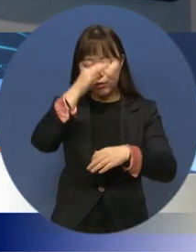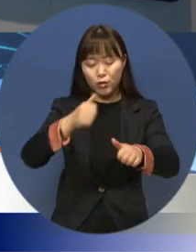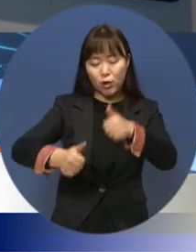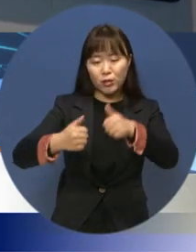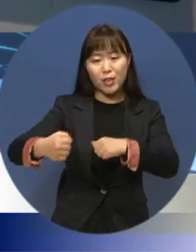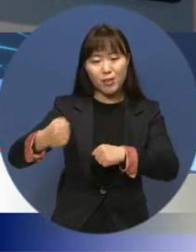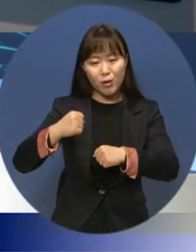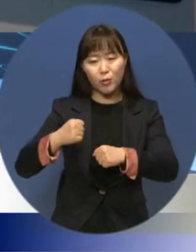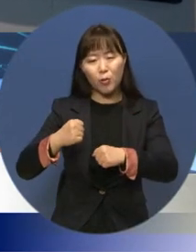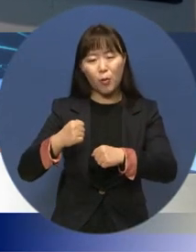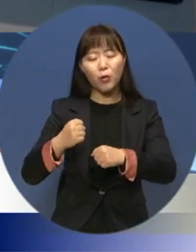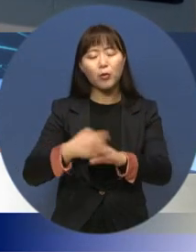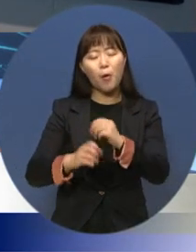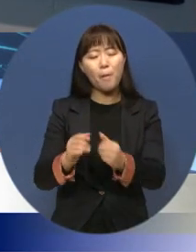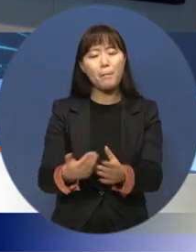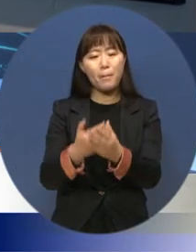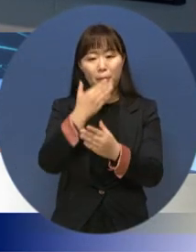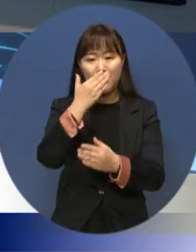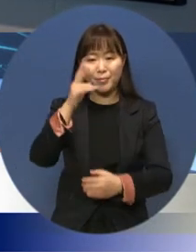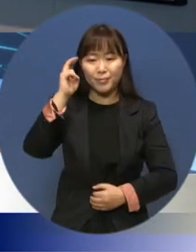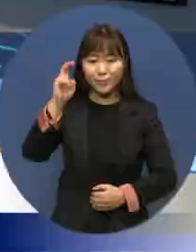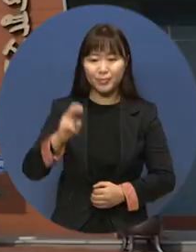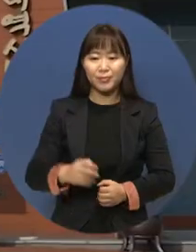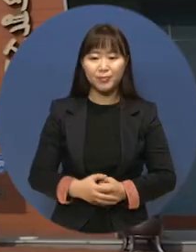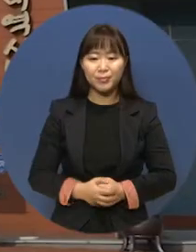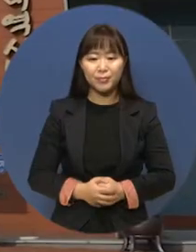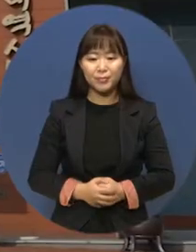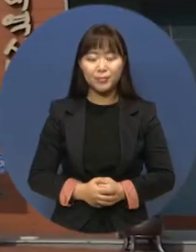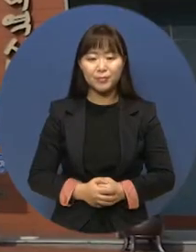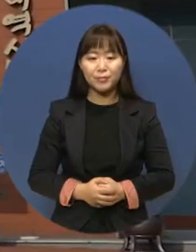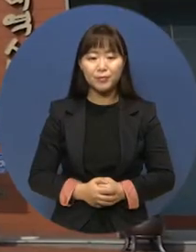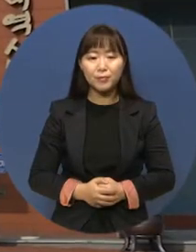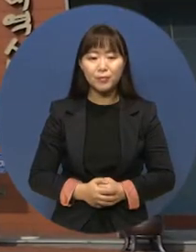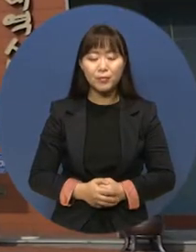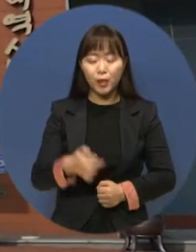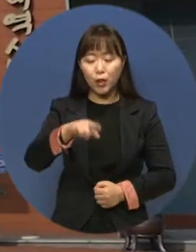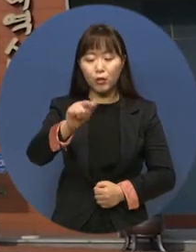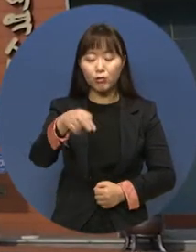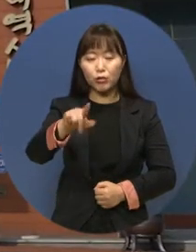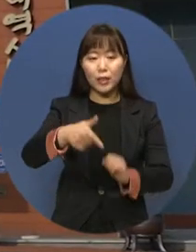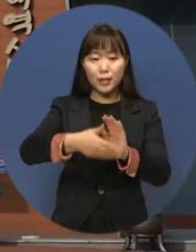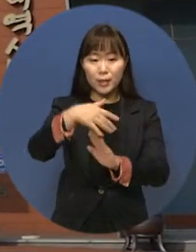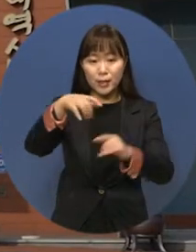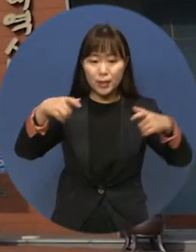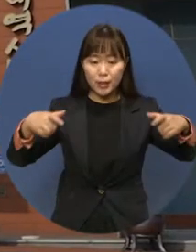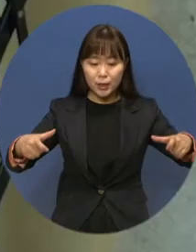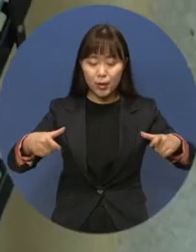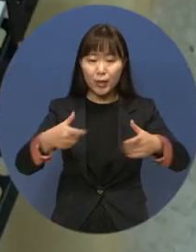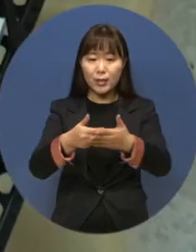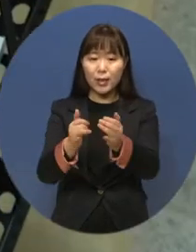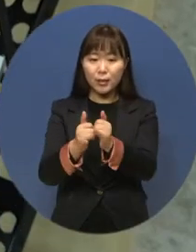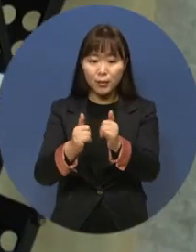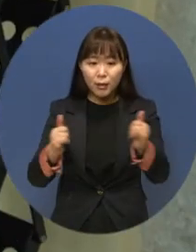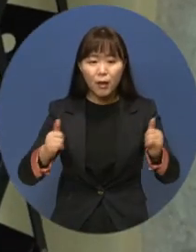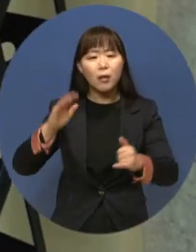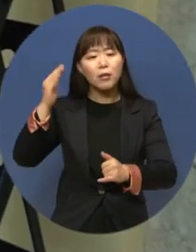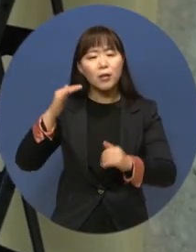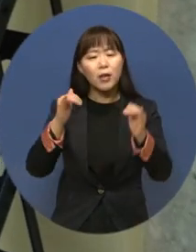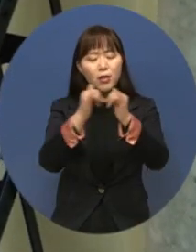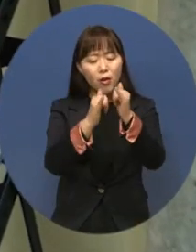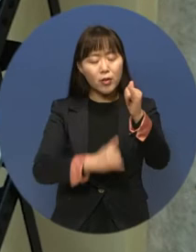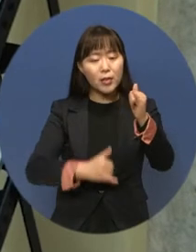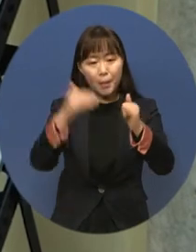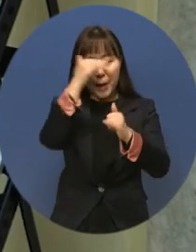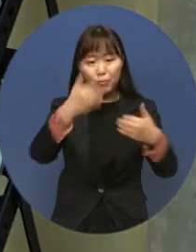것으로 기대됩니다. 정하영 기자입니다. 전라북도 군산시는 군산 지역 작가들에게 근대